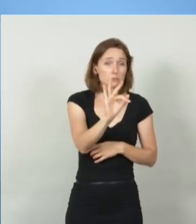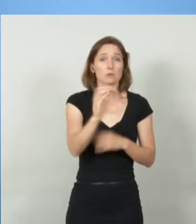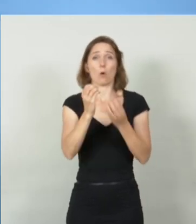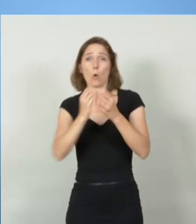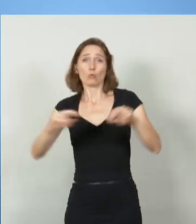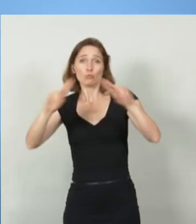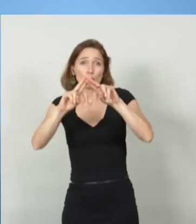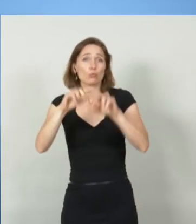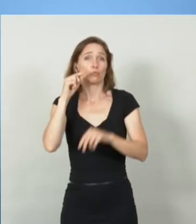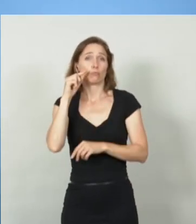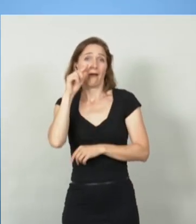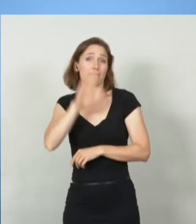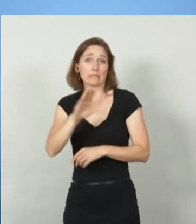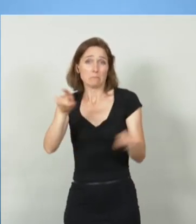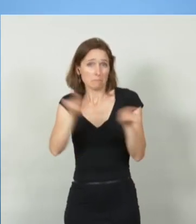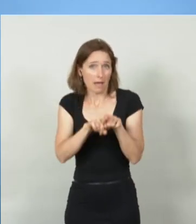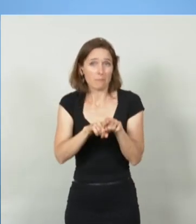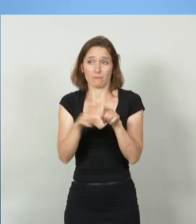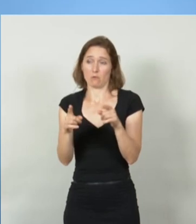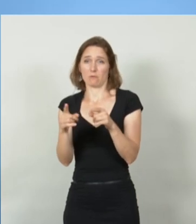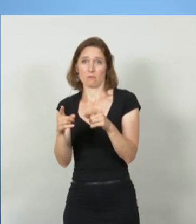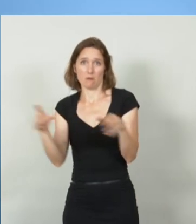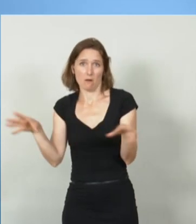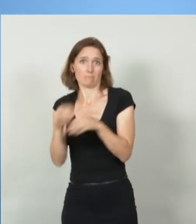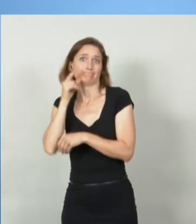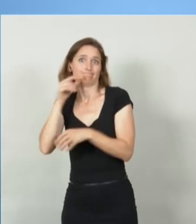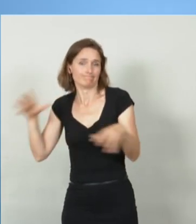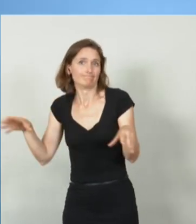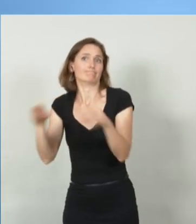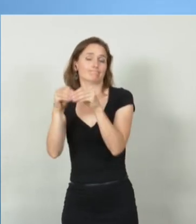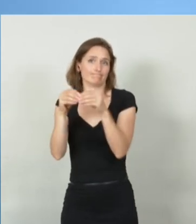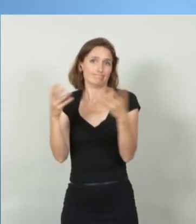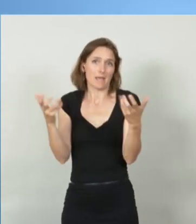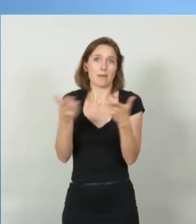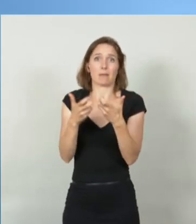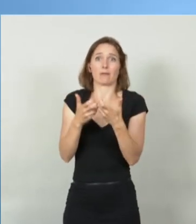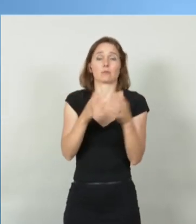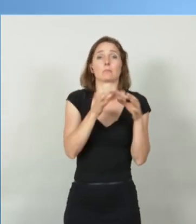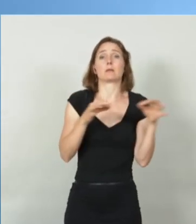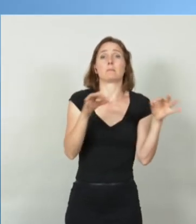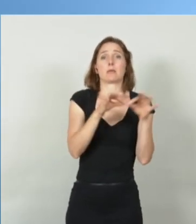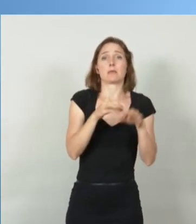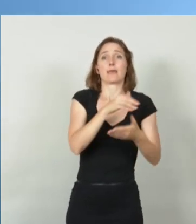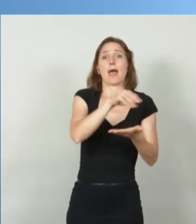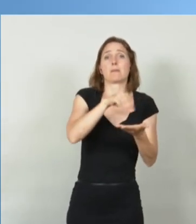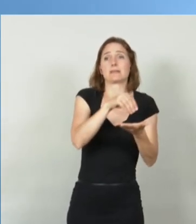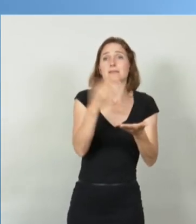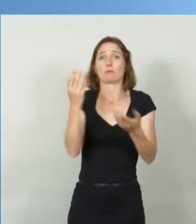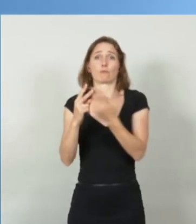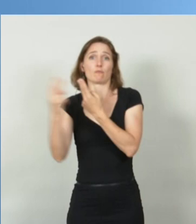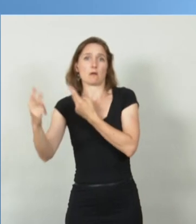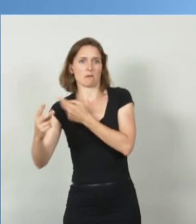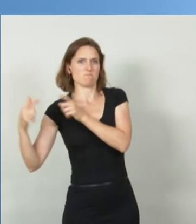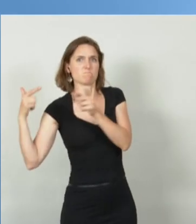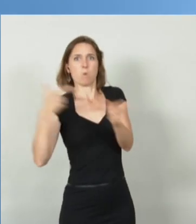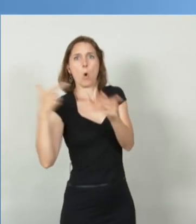conflit ou l'Azerbaïdjan agresse l'Arménie puisque là je suis l'occasion de m'en ouvrir il y a eu un